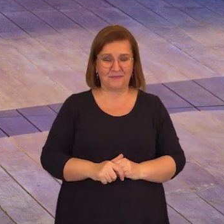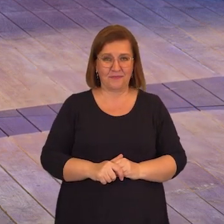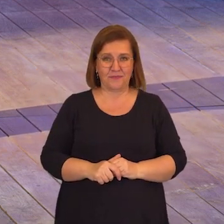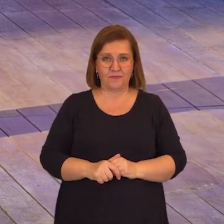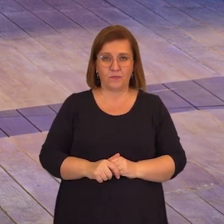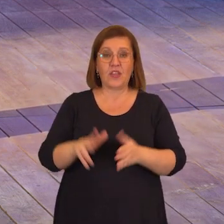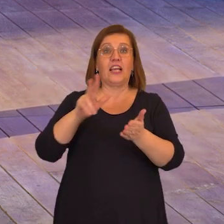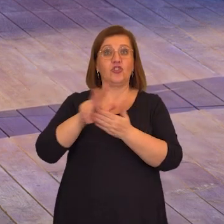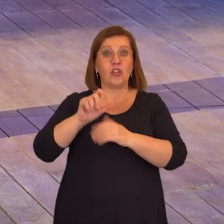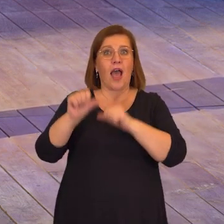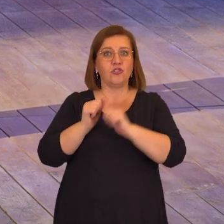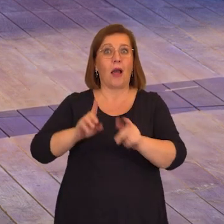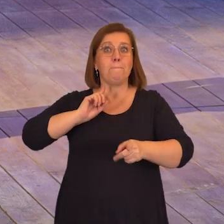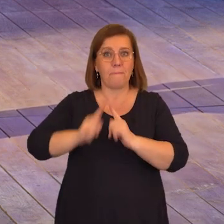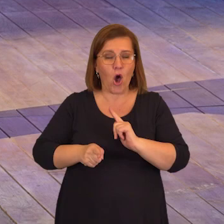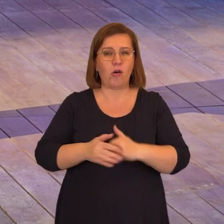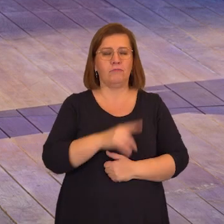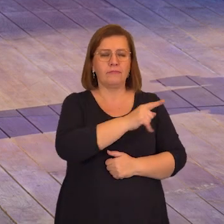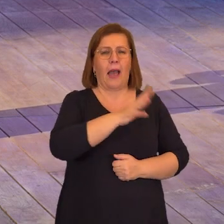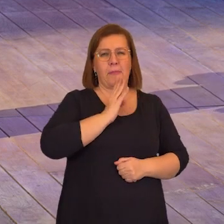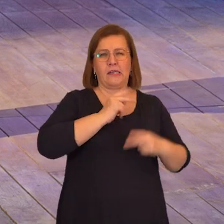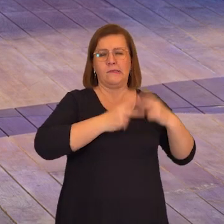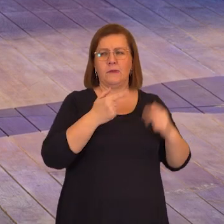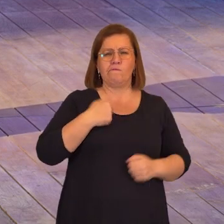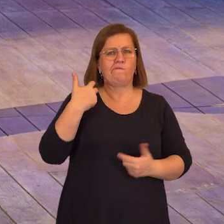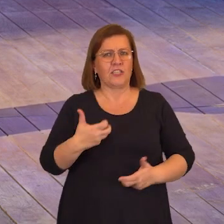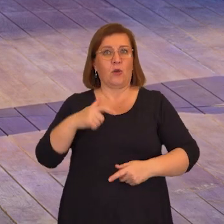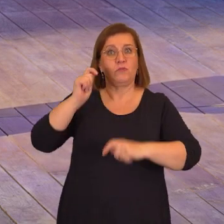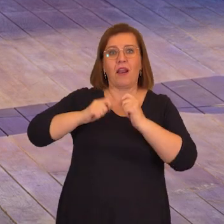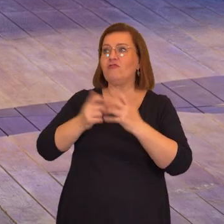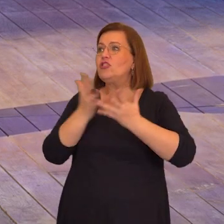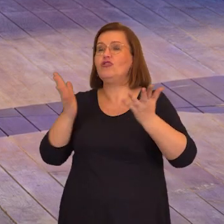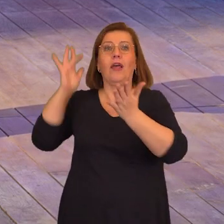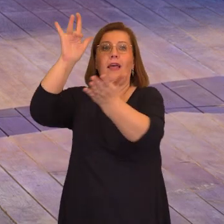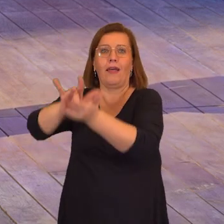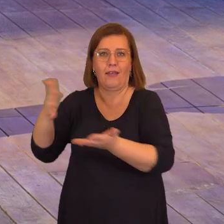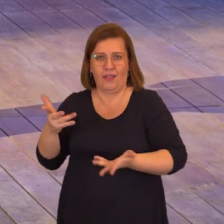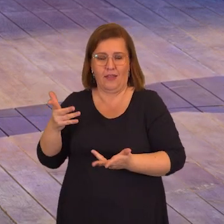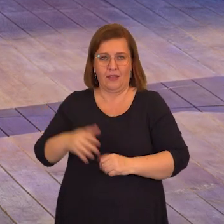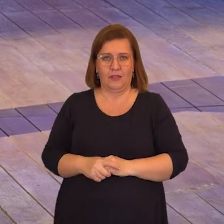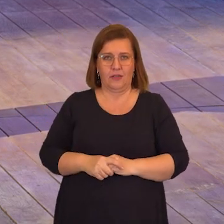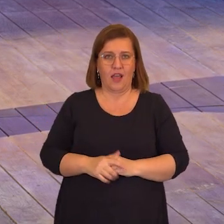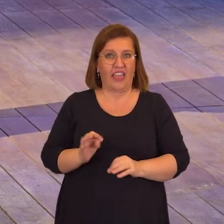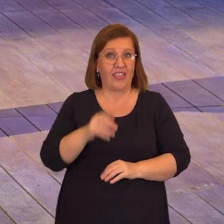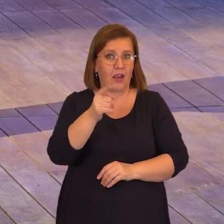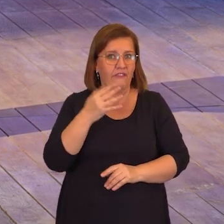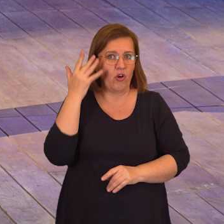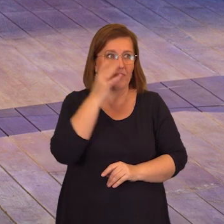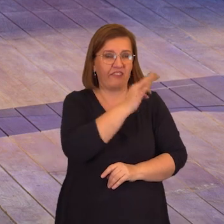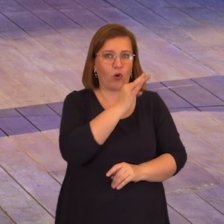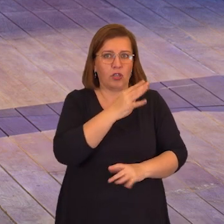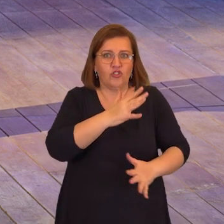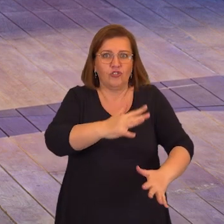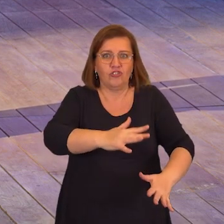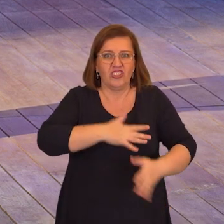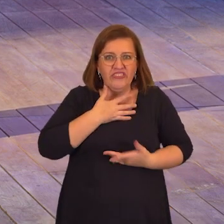13 lat po tym wydarzeniu amerykański dziennikarz Donovan Horn postanowił sprawdzić, dokąd dopłynęły. I teraz wyobraźcie sobie jego zdziwienie, jak on